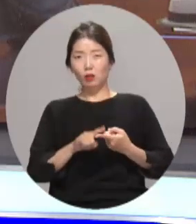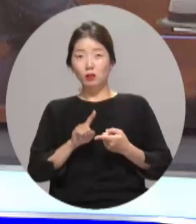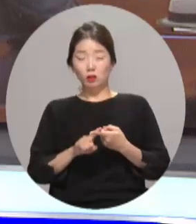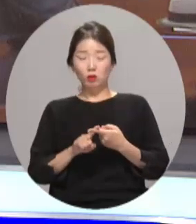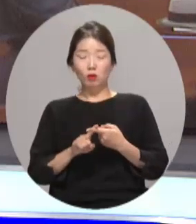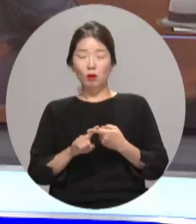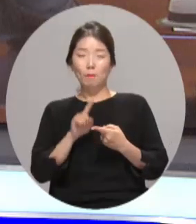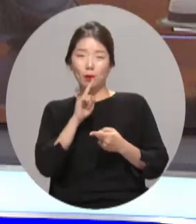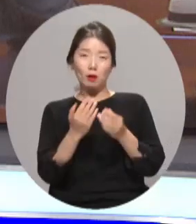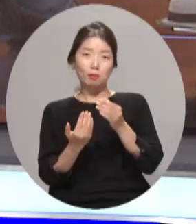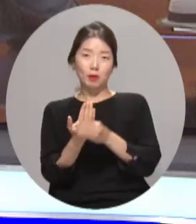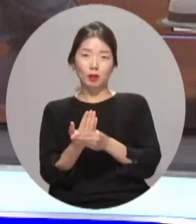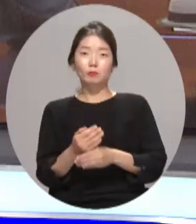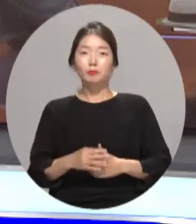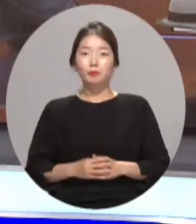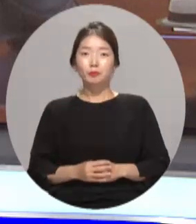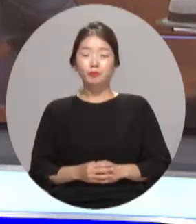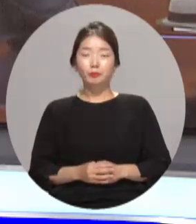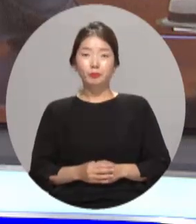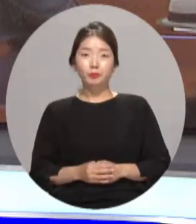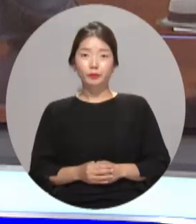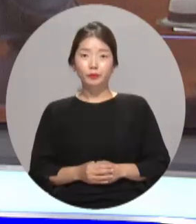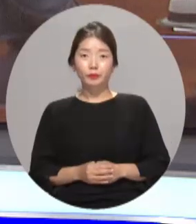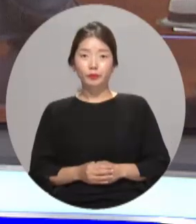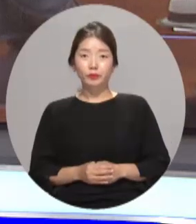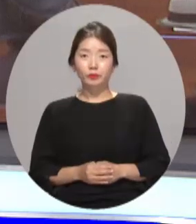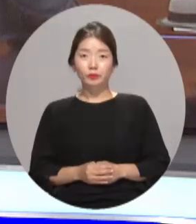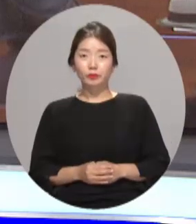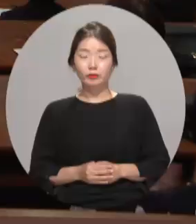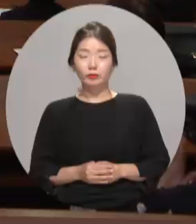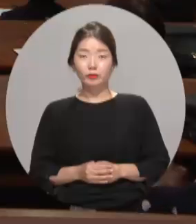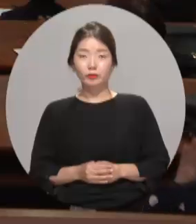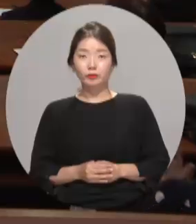불가피합니다. 박혜진 기자가 취재했습니다.